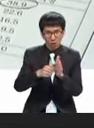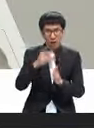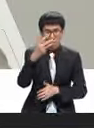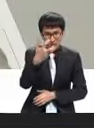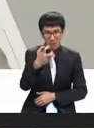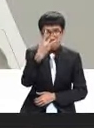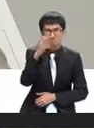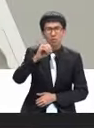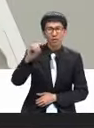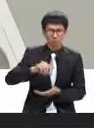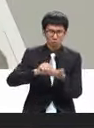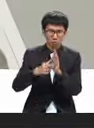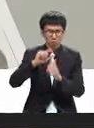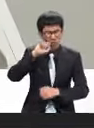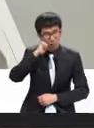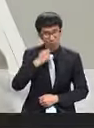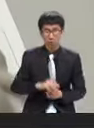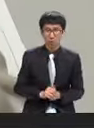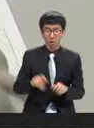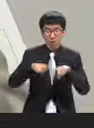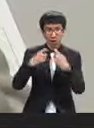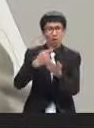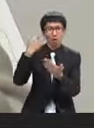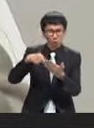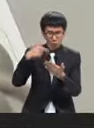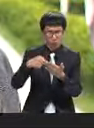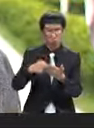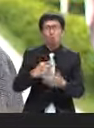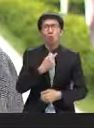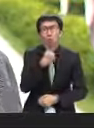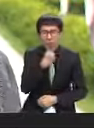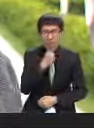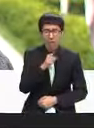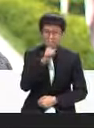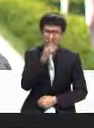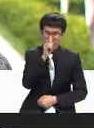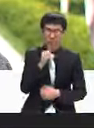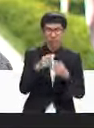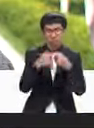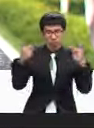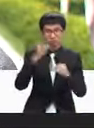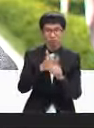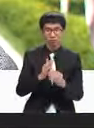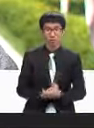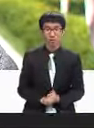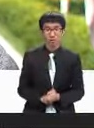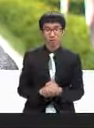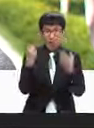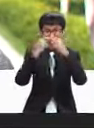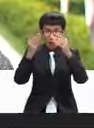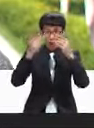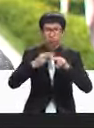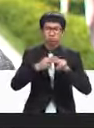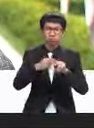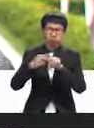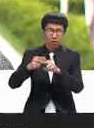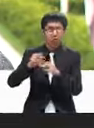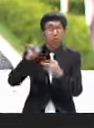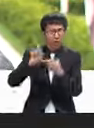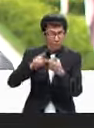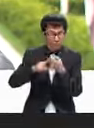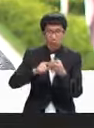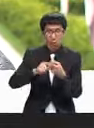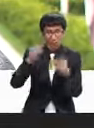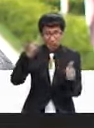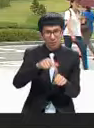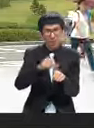달했습니다. 사교육을 조정한다는 비판이 거셉니다. 대학이 원하는 선발 방식으로 고교생을 선발하고 싶어 하기 때문이라고 볼 수